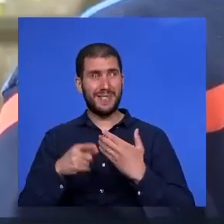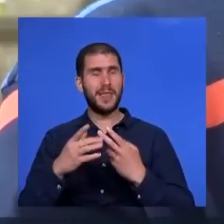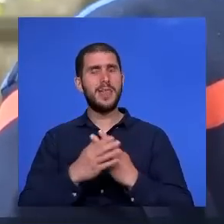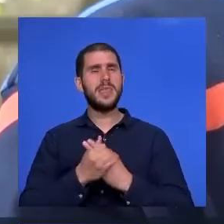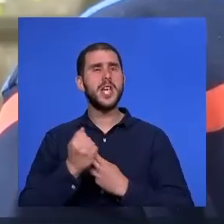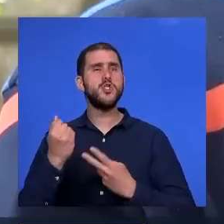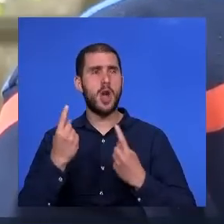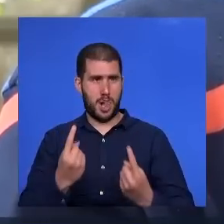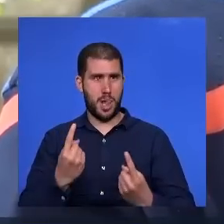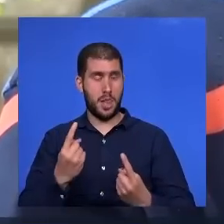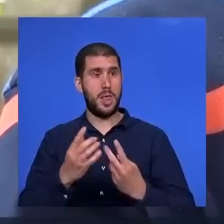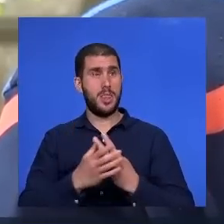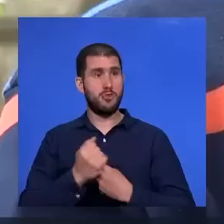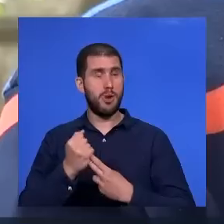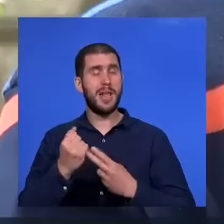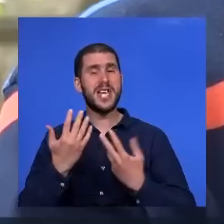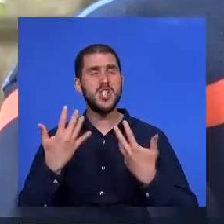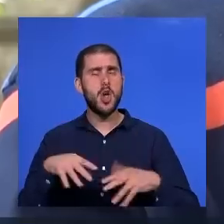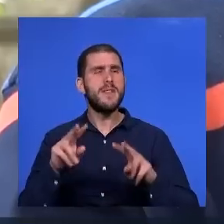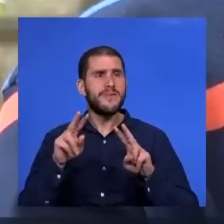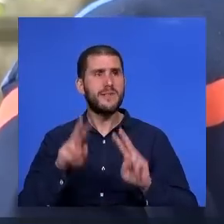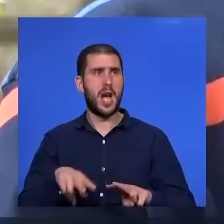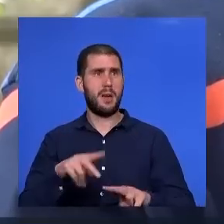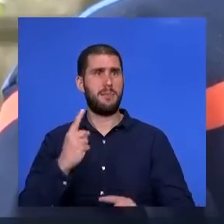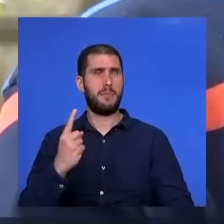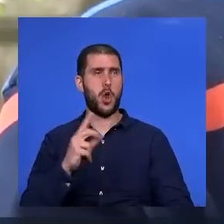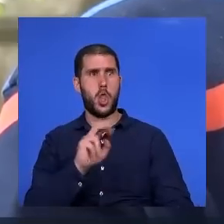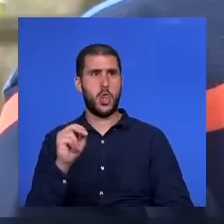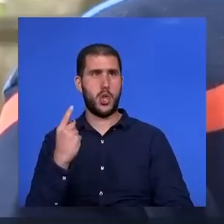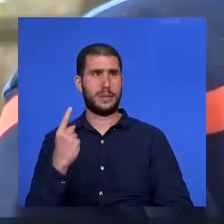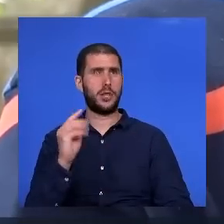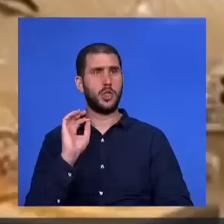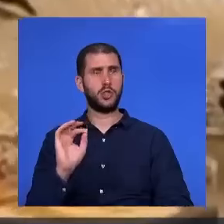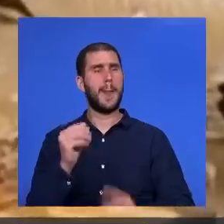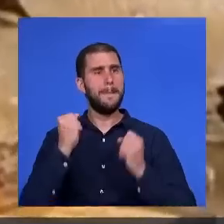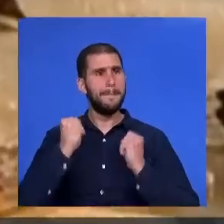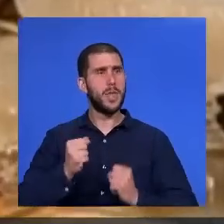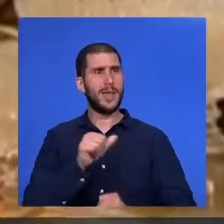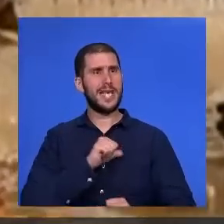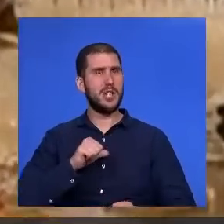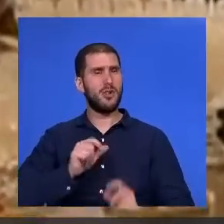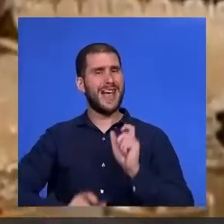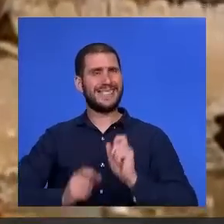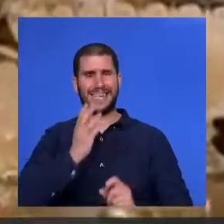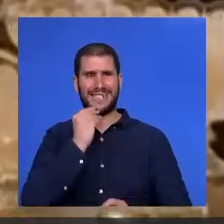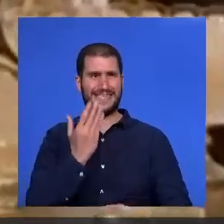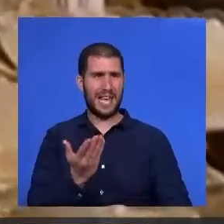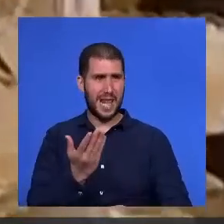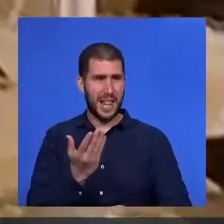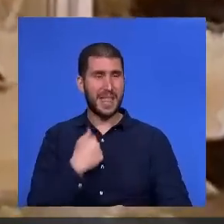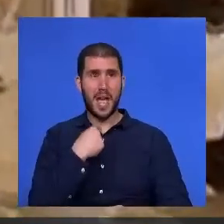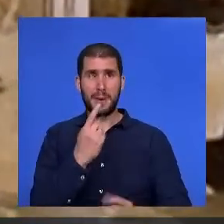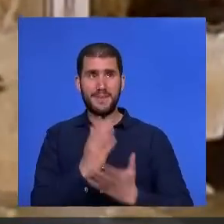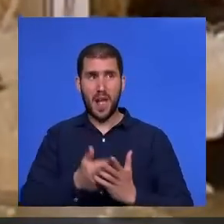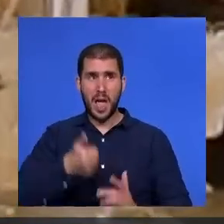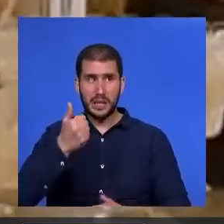נכשל. נכשל כישלון צורם בכל העניין של הביטחון האישי של אזרחי מדינת ישראל. אני אמרתי את זה